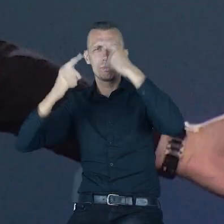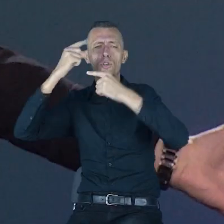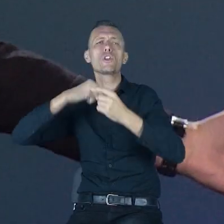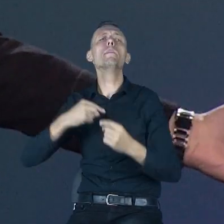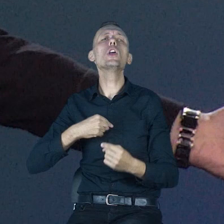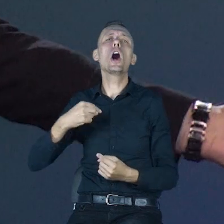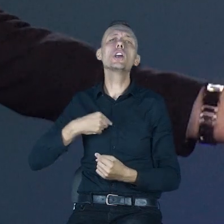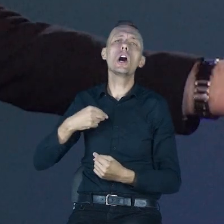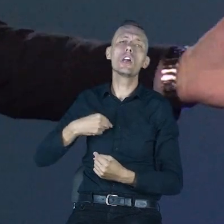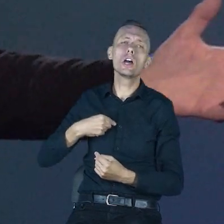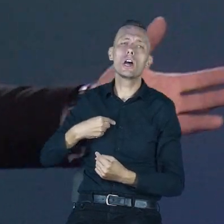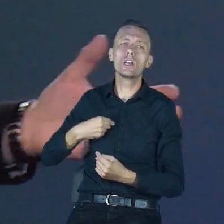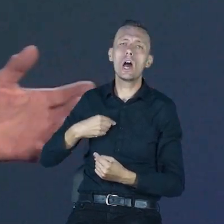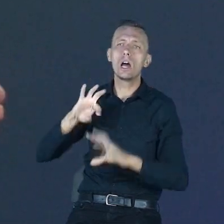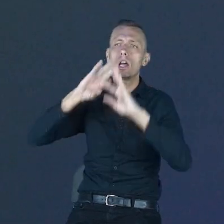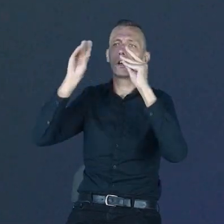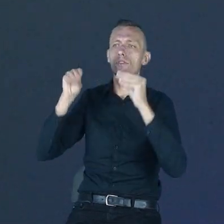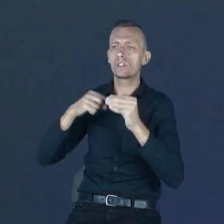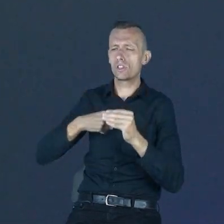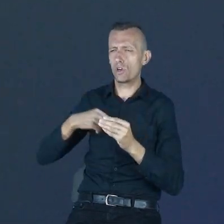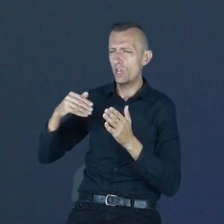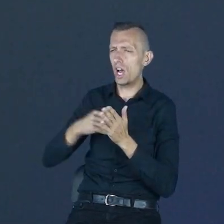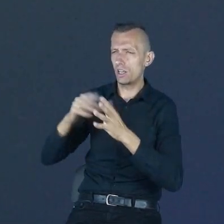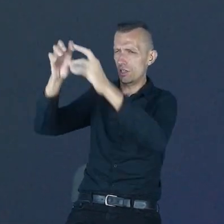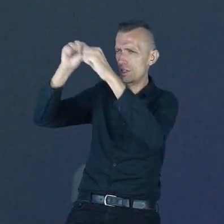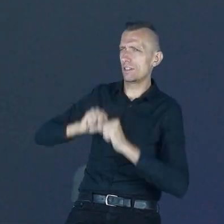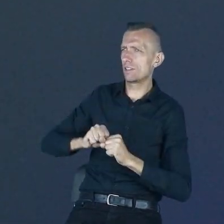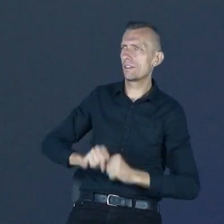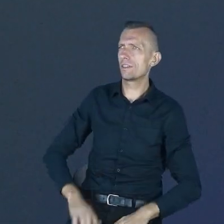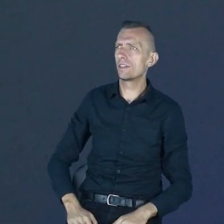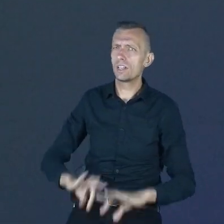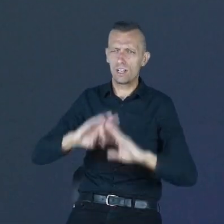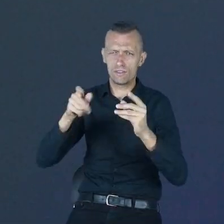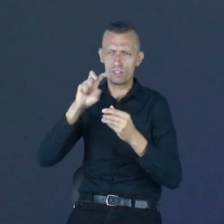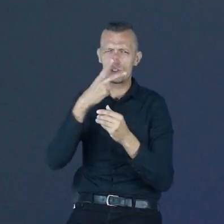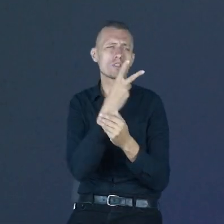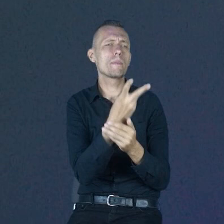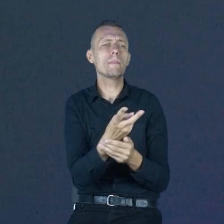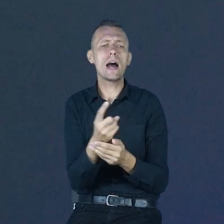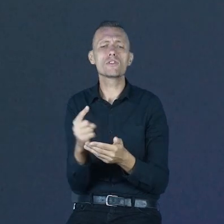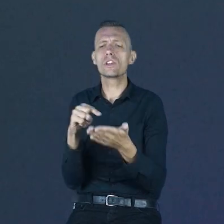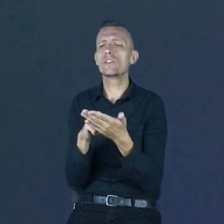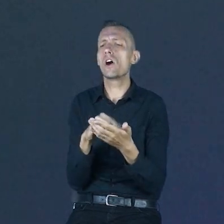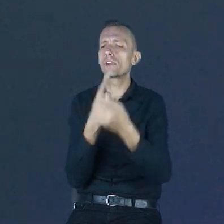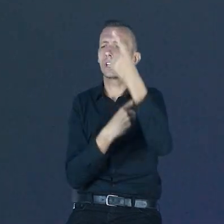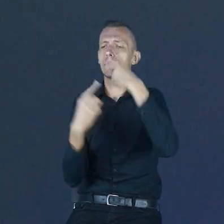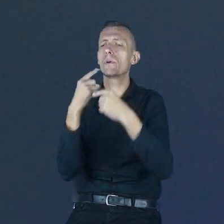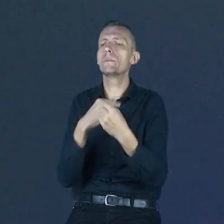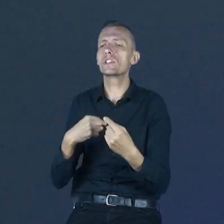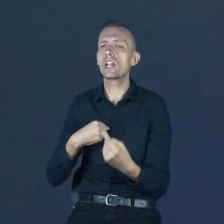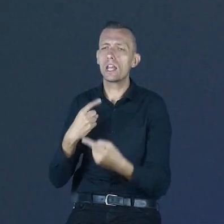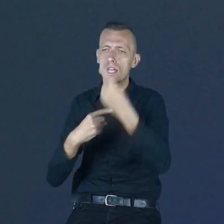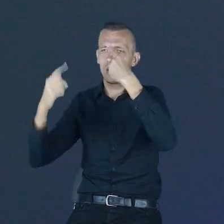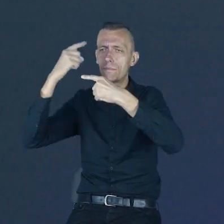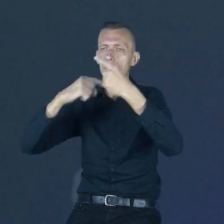należy. To wszystko, czego co zobaczymy, czego się dotkniemy i o czym pomyślimy lub sobie